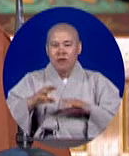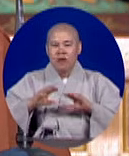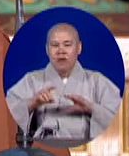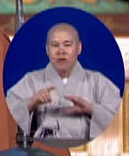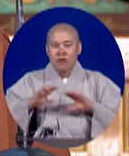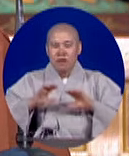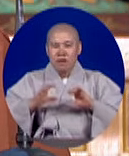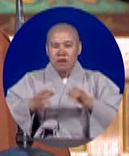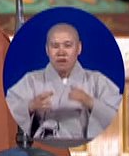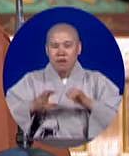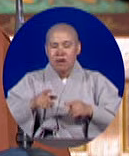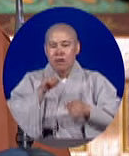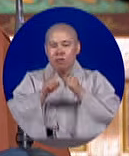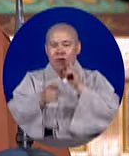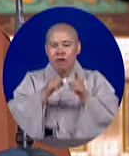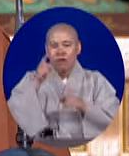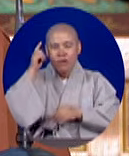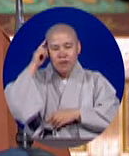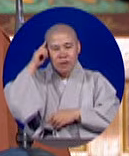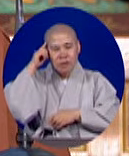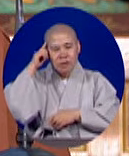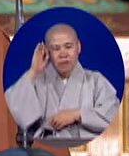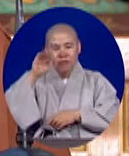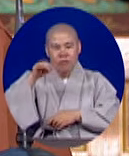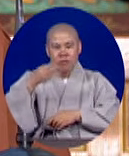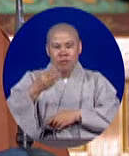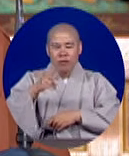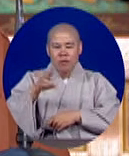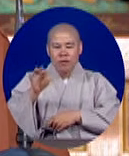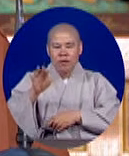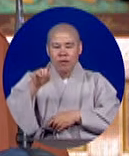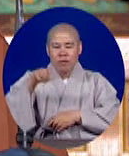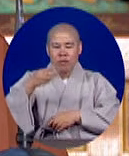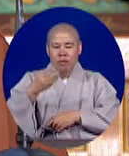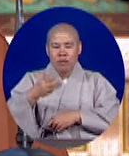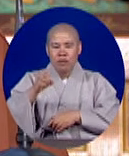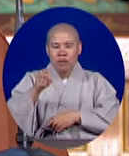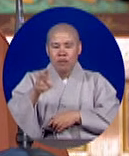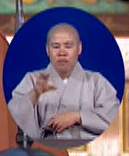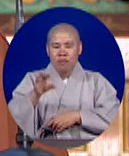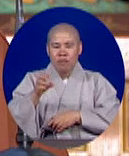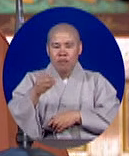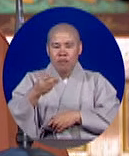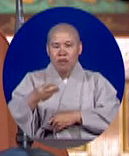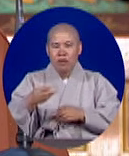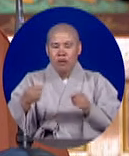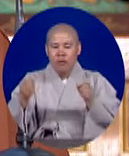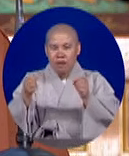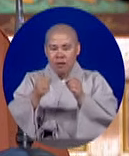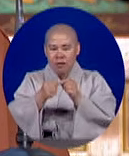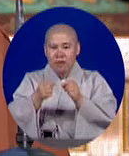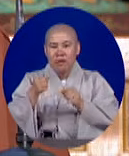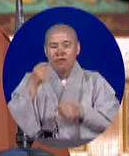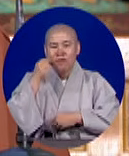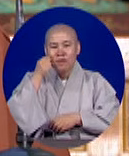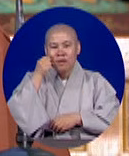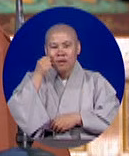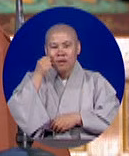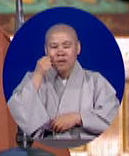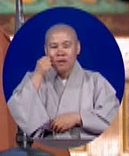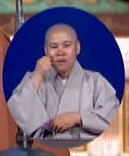말로 생각으로는 불생불멸에 접근할 수가 없어요.